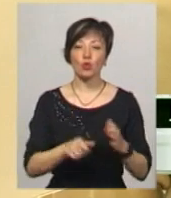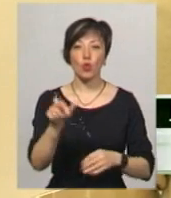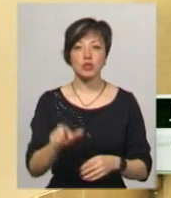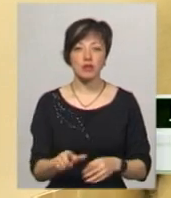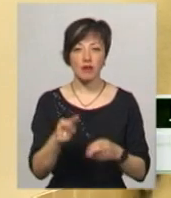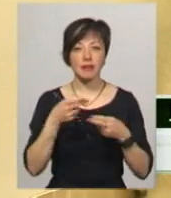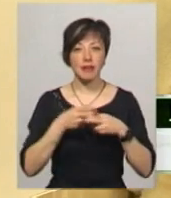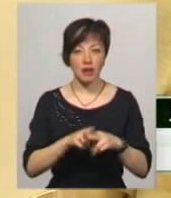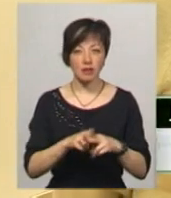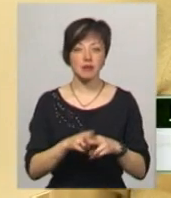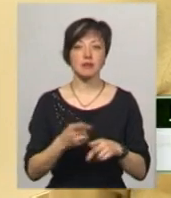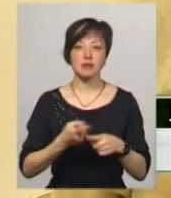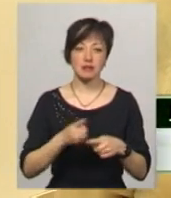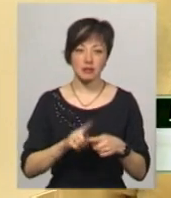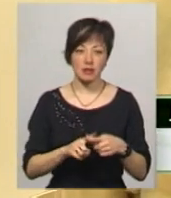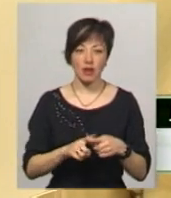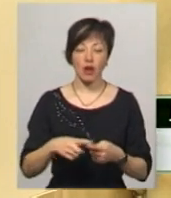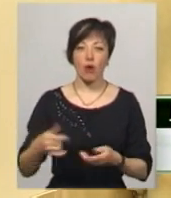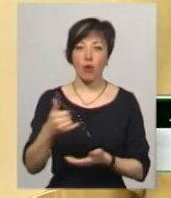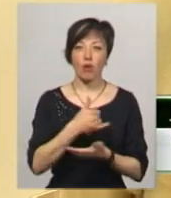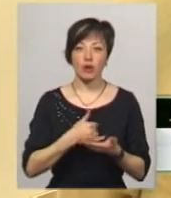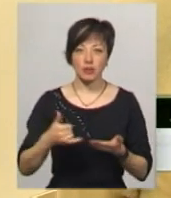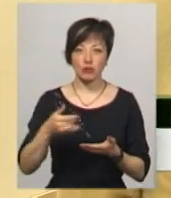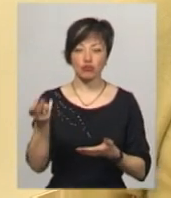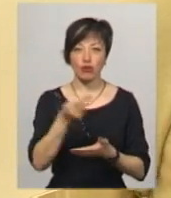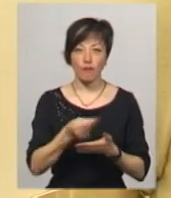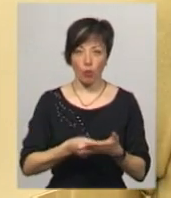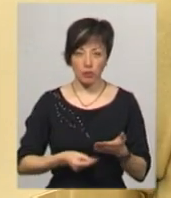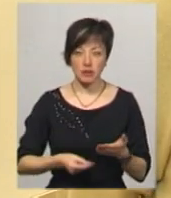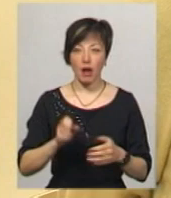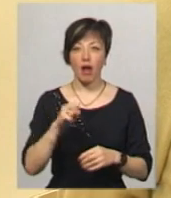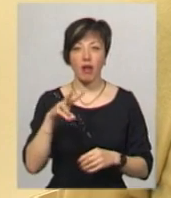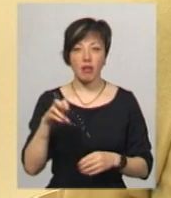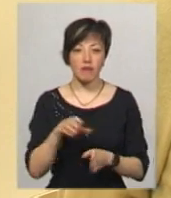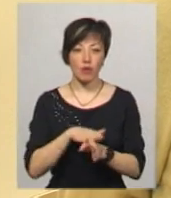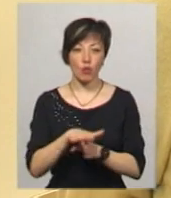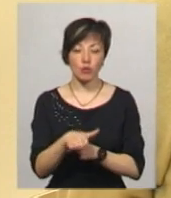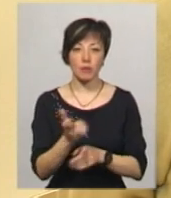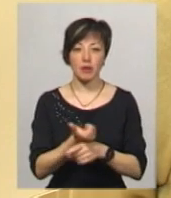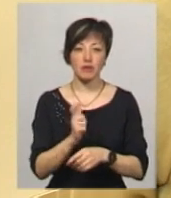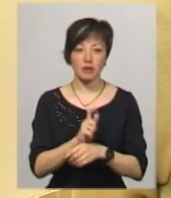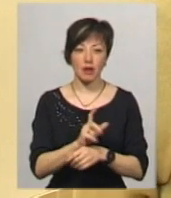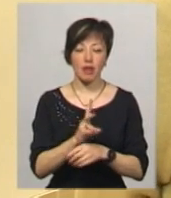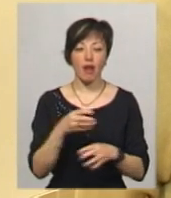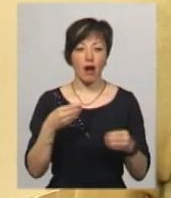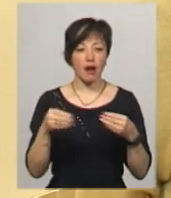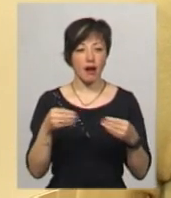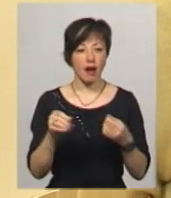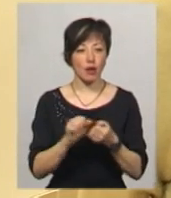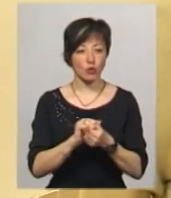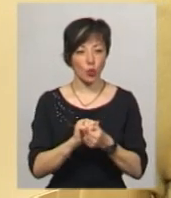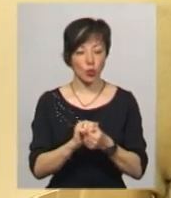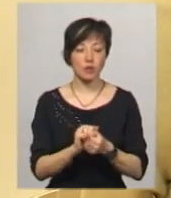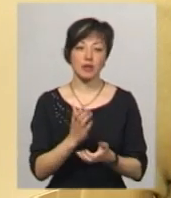як техніка, це, звичайно, олійний живопис, але він виконує його переважно на картоні, але є